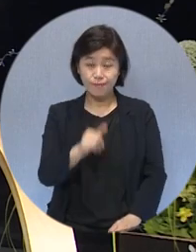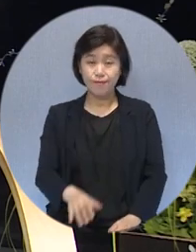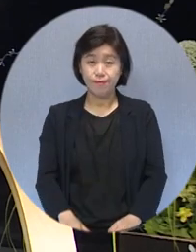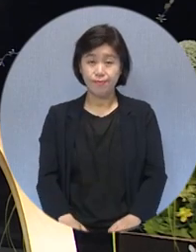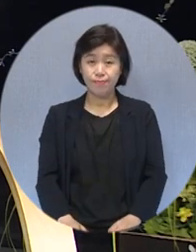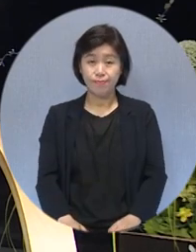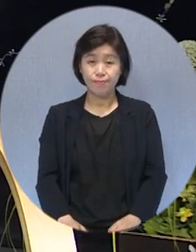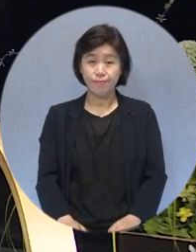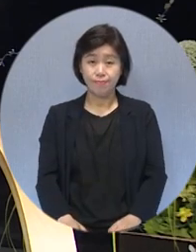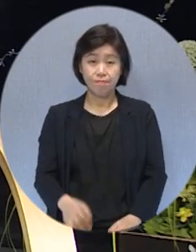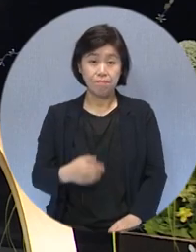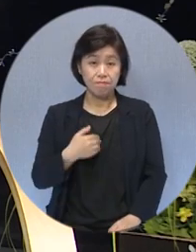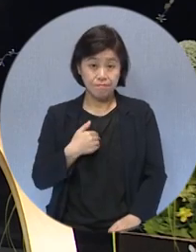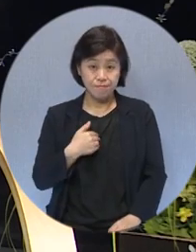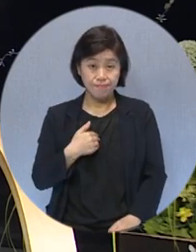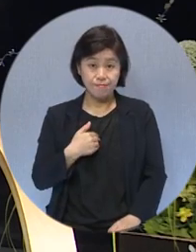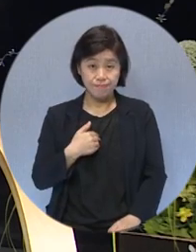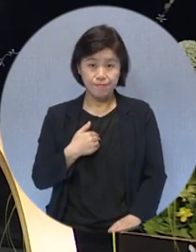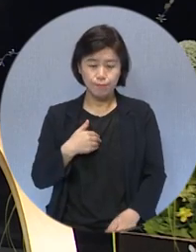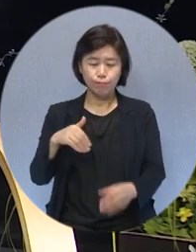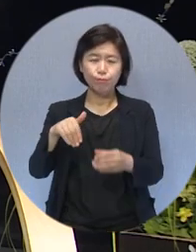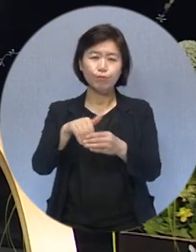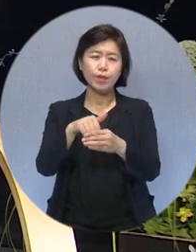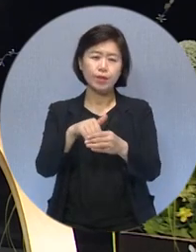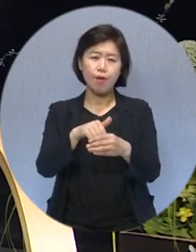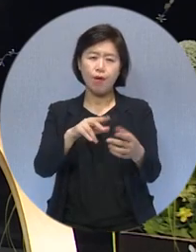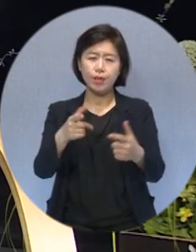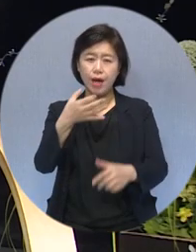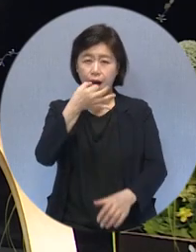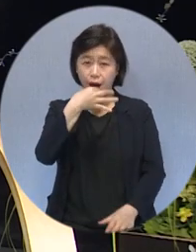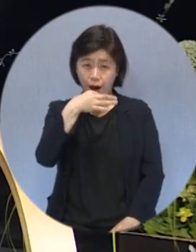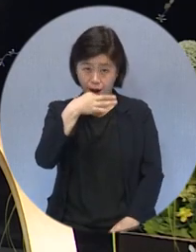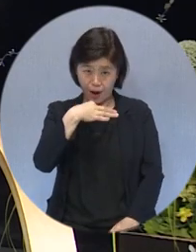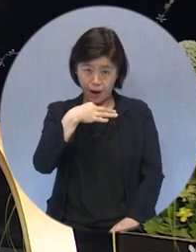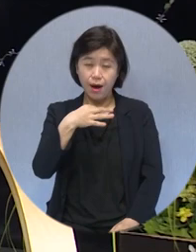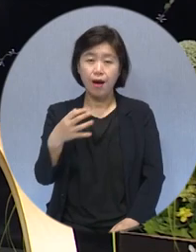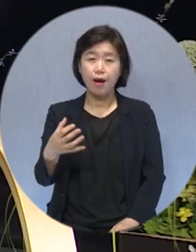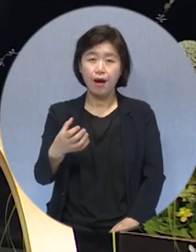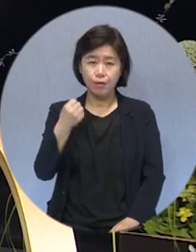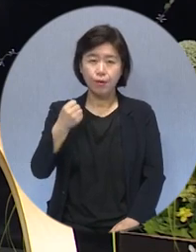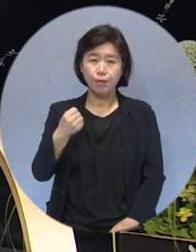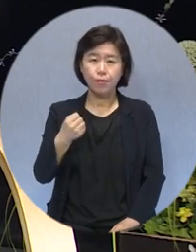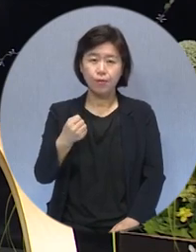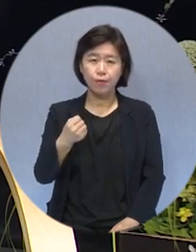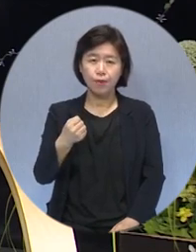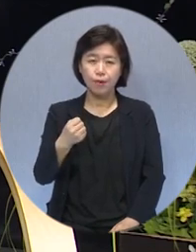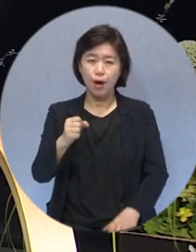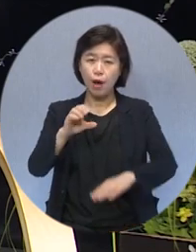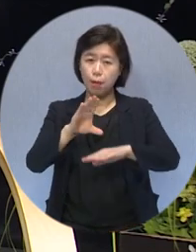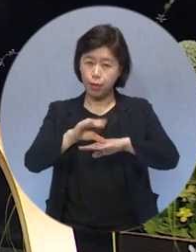저는 감히 문학적 효용성으로 인문학적 감성을 고취할 수 있는 콘텐츠,